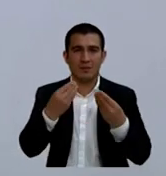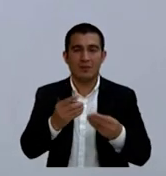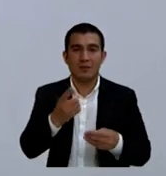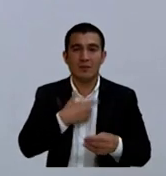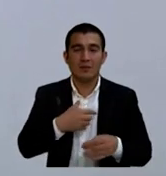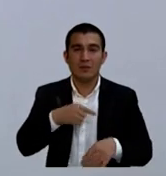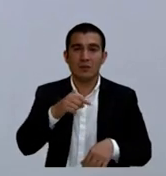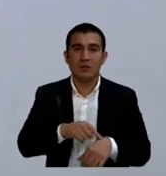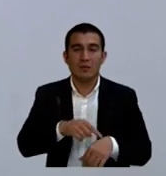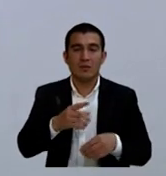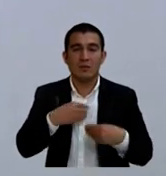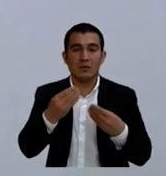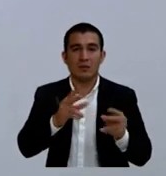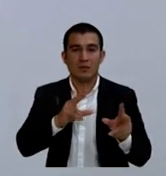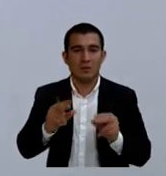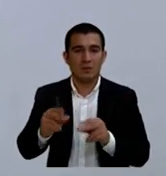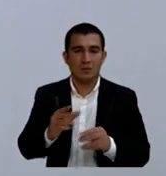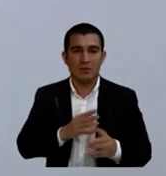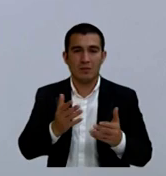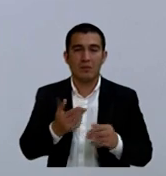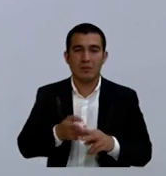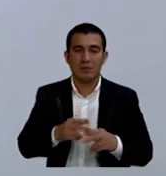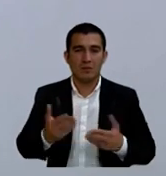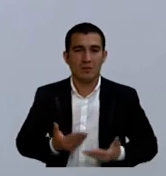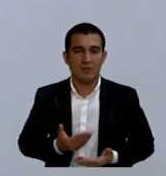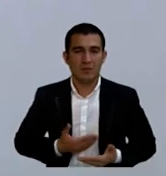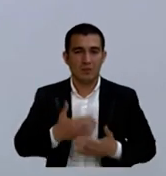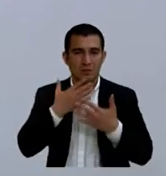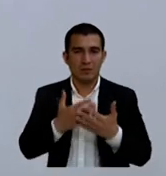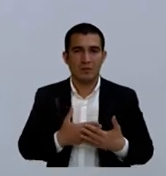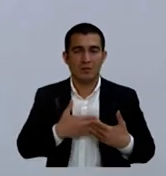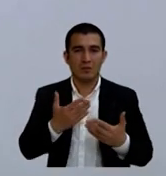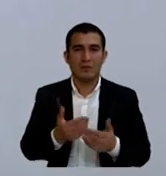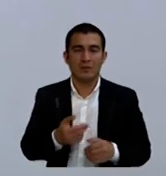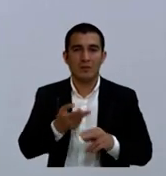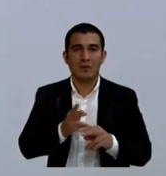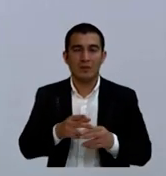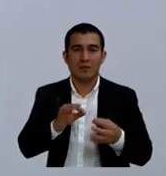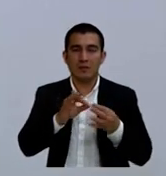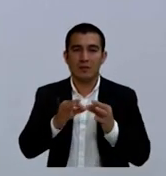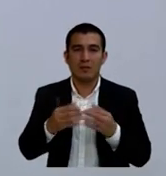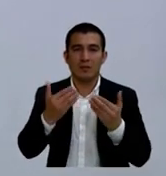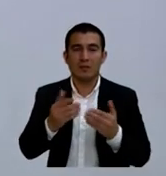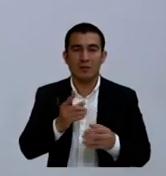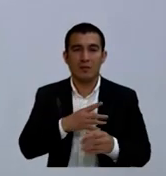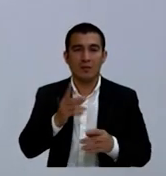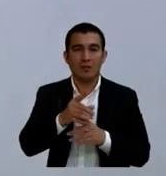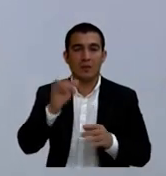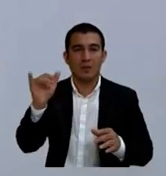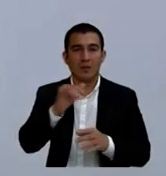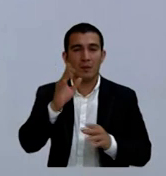ham bo'lding mo'tabar. Hayotni sev, bog'lagin qanot, fazoga ham